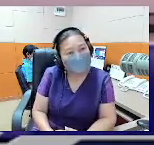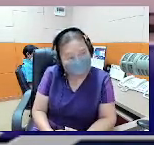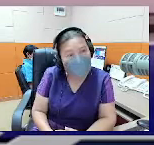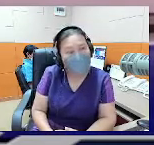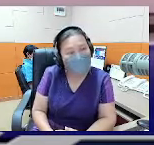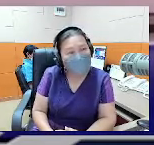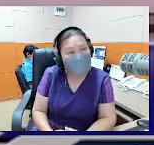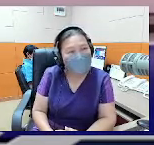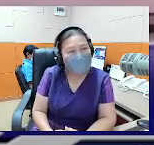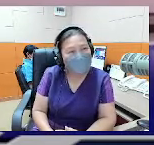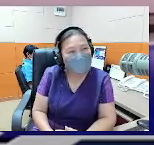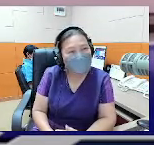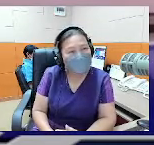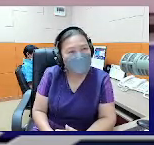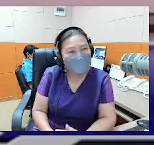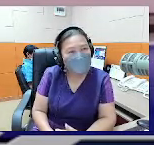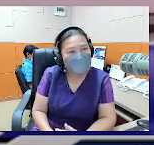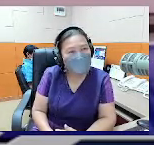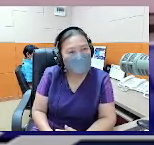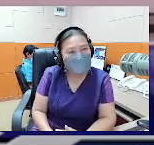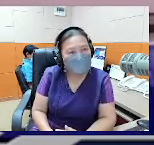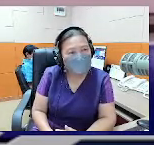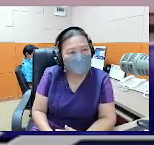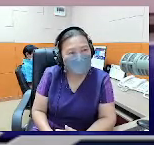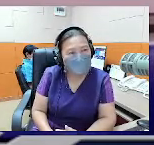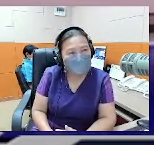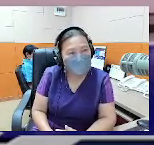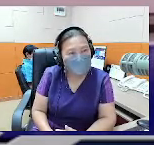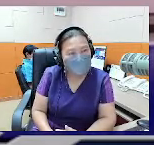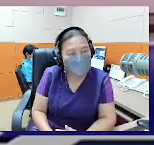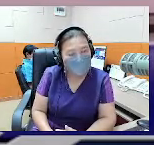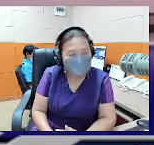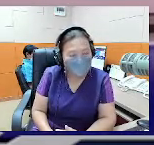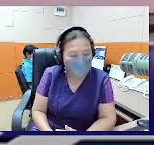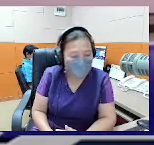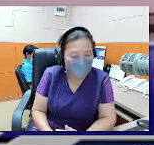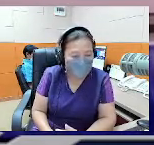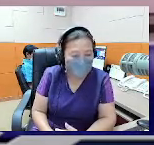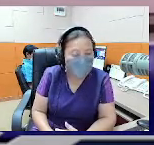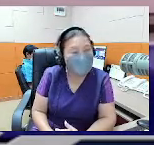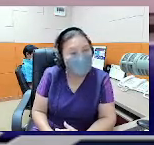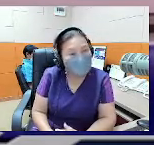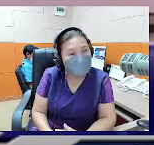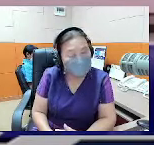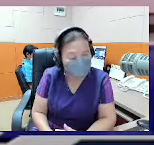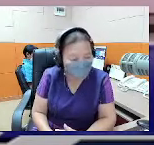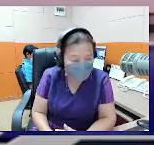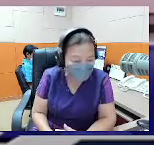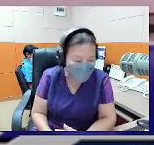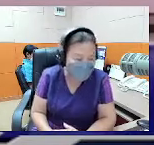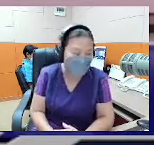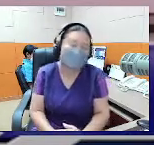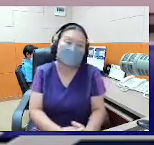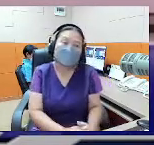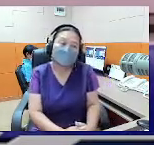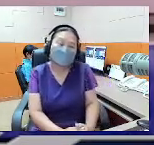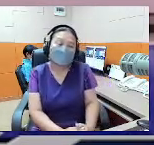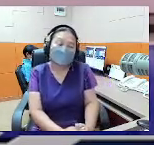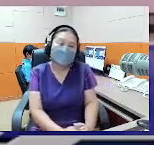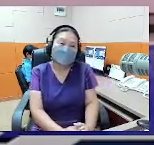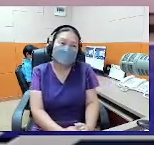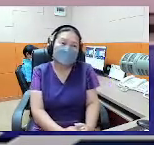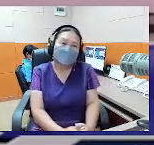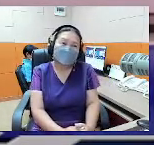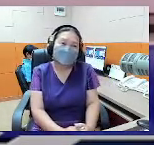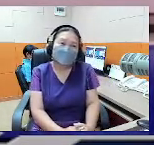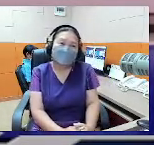www.dusitrang.com/apply65 ค่ะเป็นช่องทางที่น้องๆสามารถสมัครเข้ามาเหมือนกรอกรายละเอียดค่ะแล้วก็จะมีพี่เจ้าหน้าที่ฝ่ายประชาสัมพันธ์ของเรานะคะ